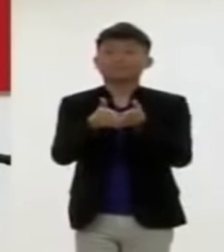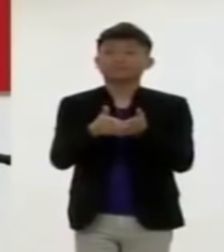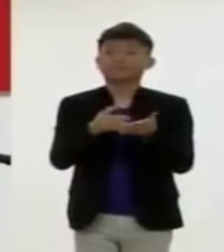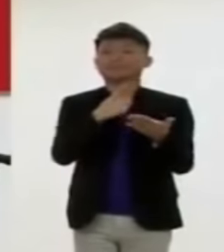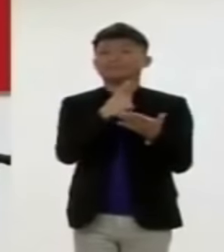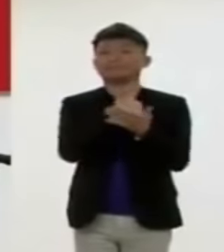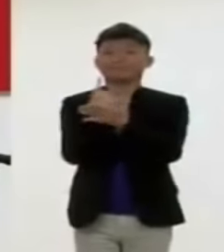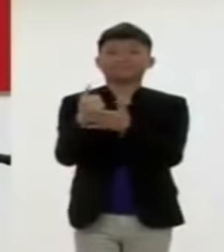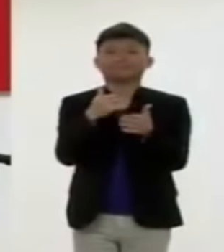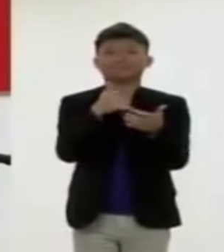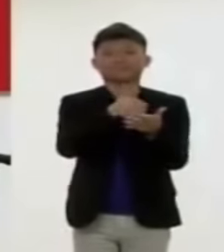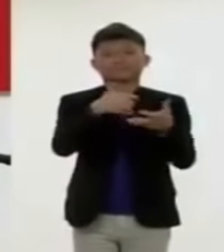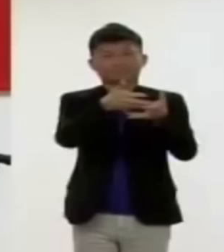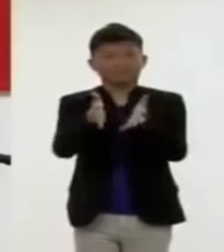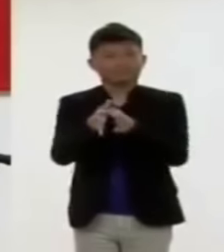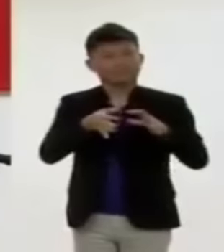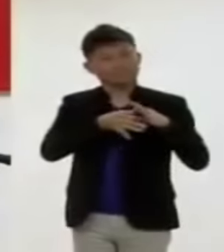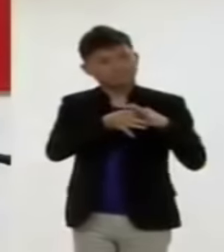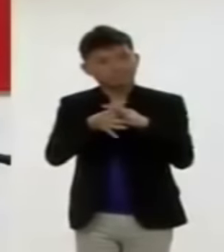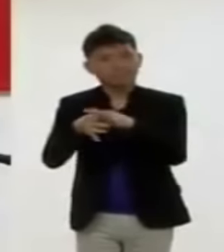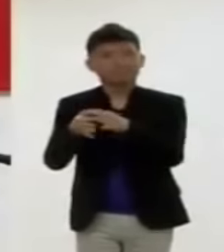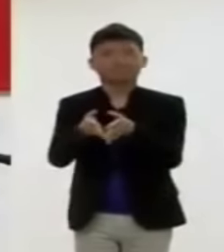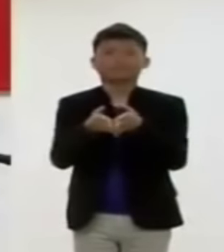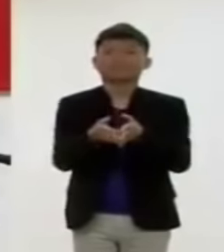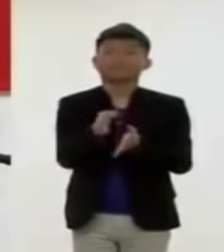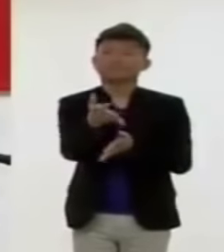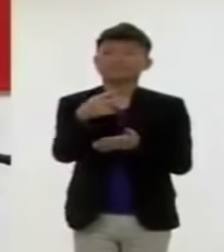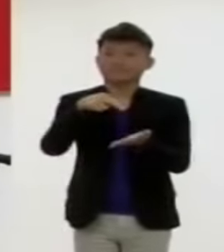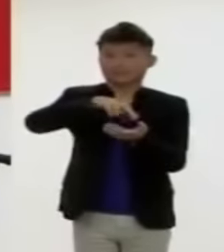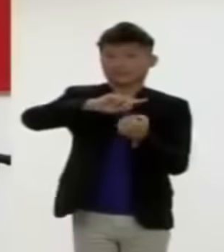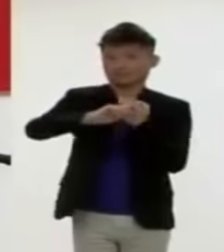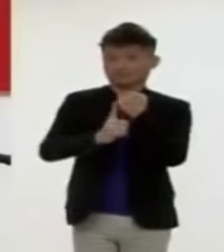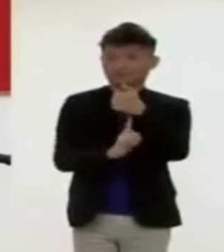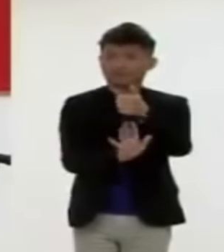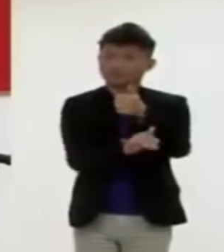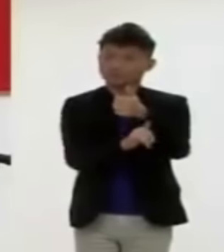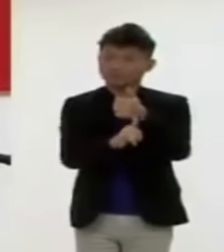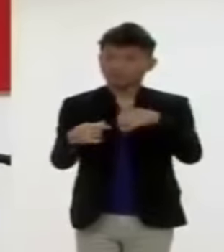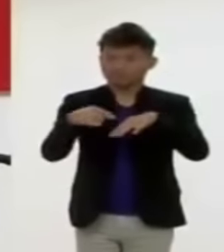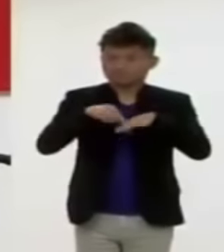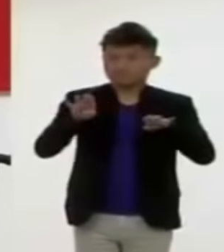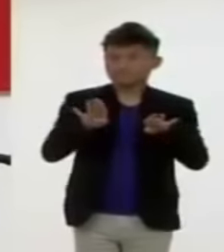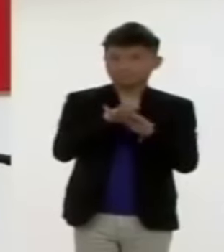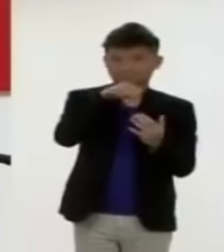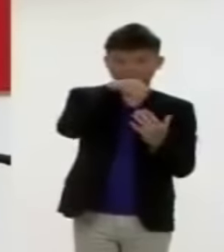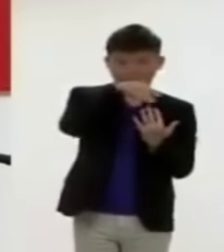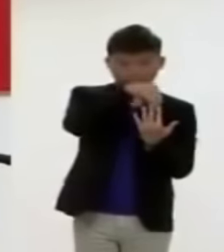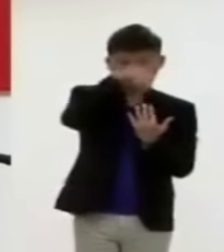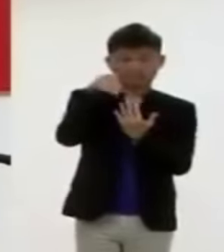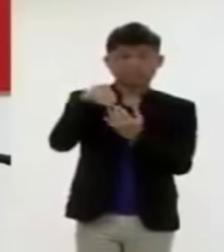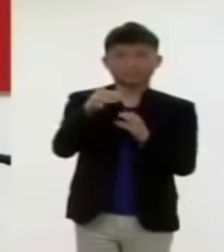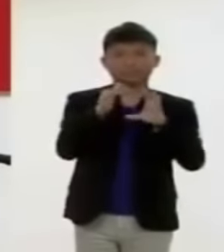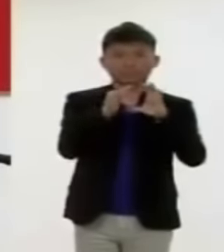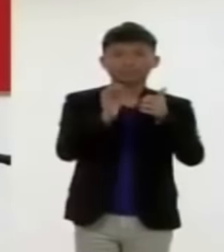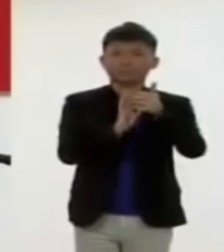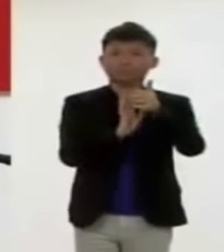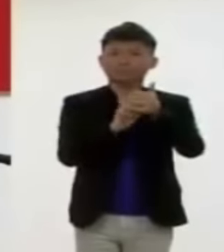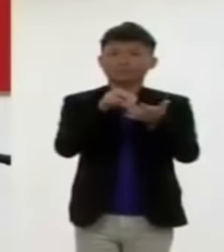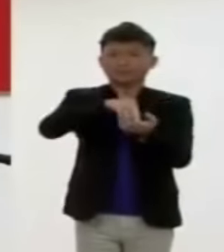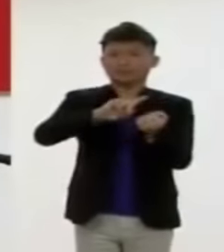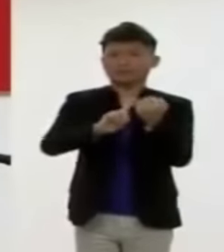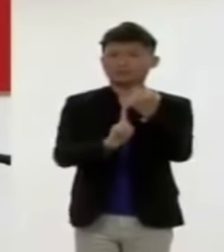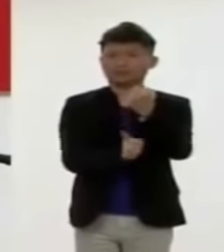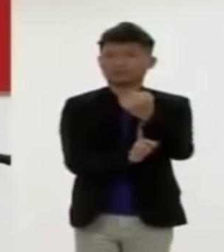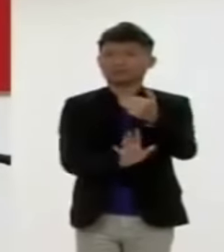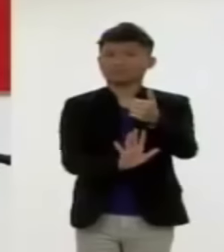势都是应该我们关怀的。因为立法委员金门选的区域立委虽然只有一席，